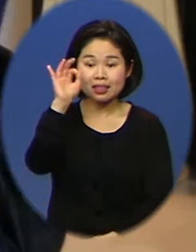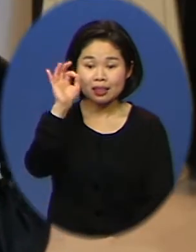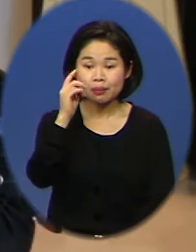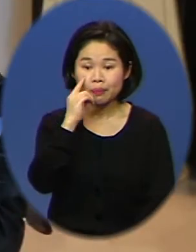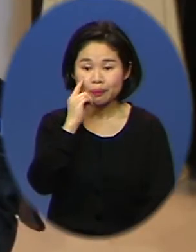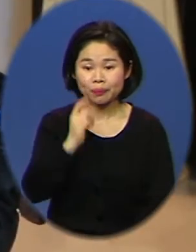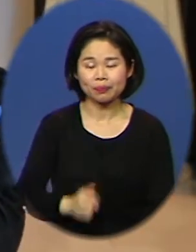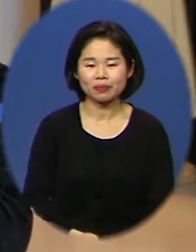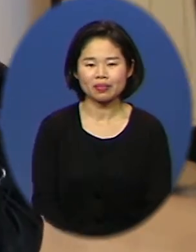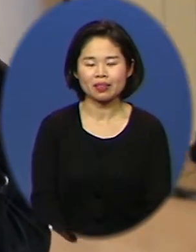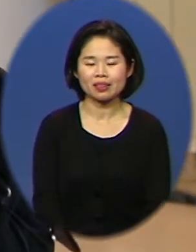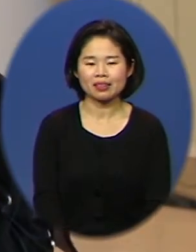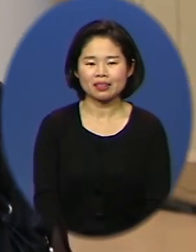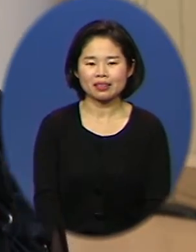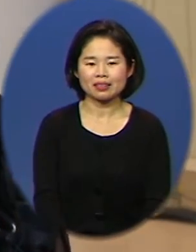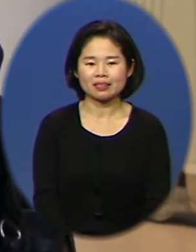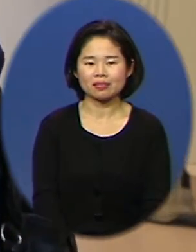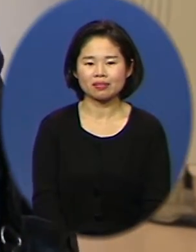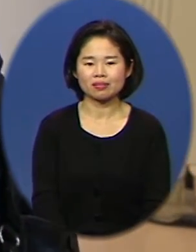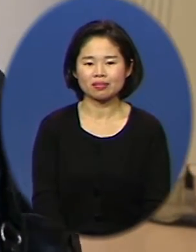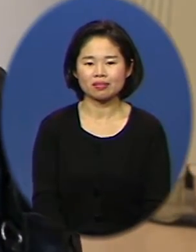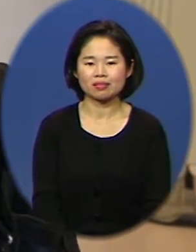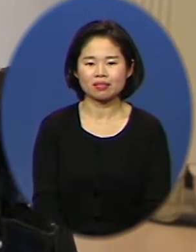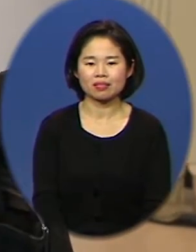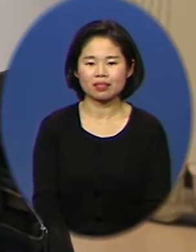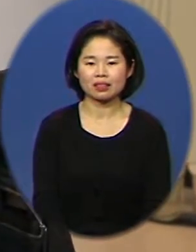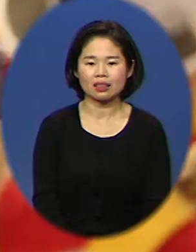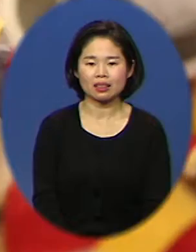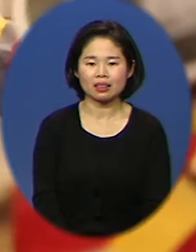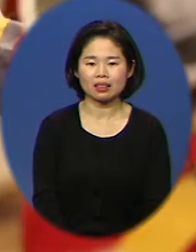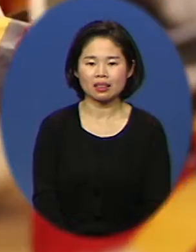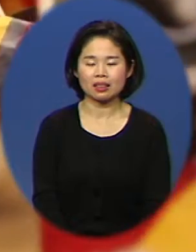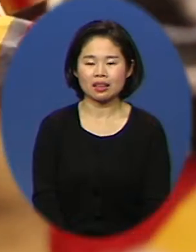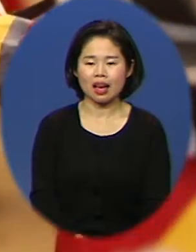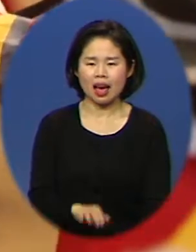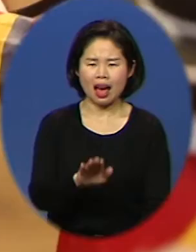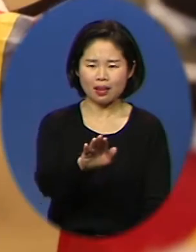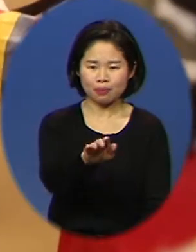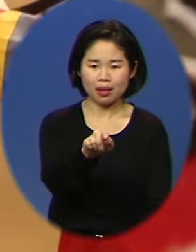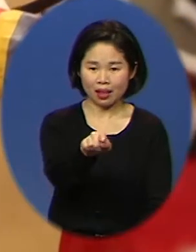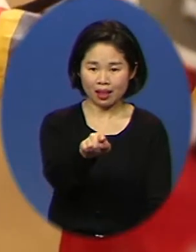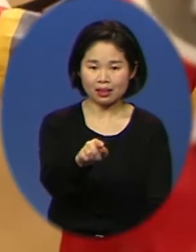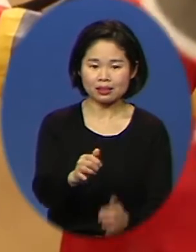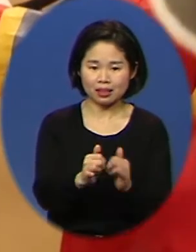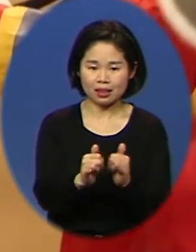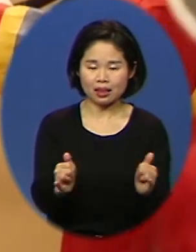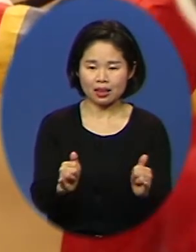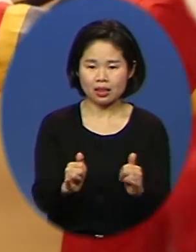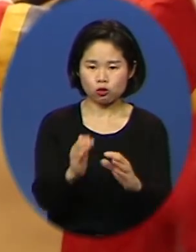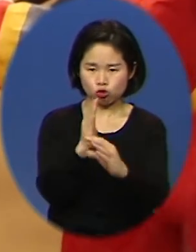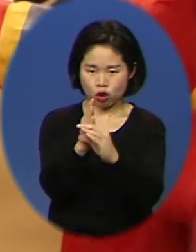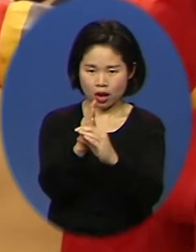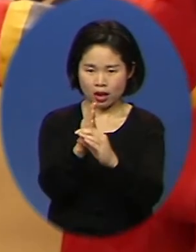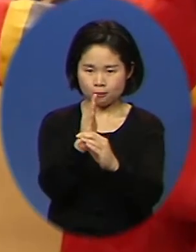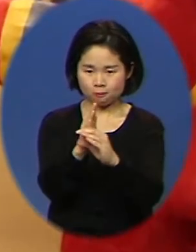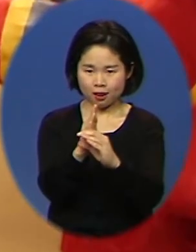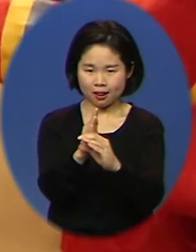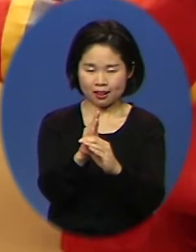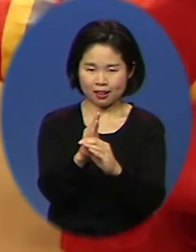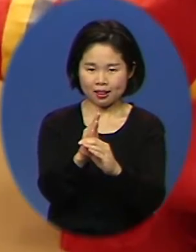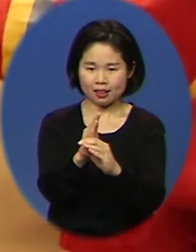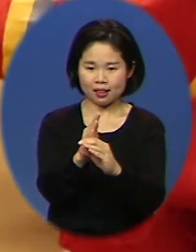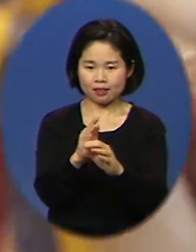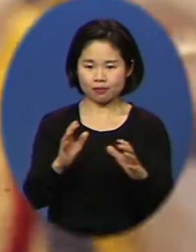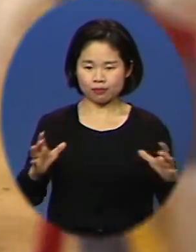앞에 있는 사람이 아닐까요? 그렇죠. 맨 가운데 요 우리가